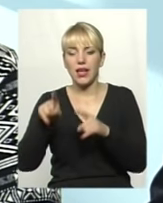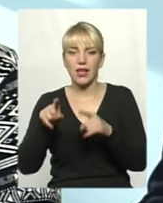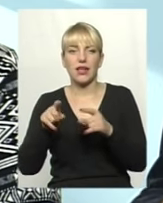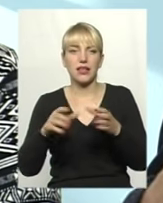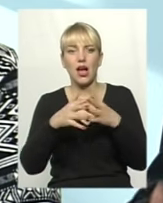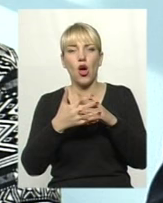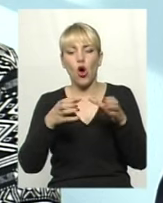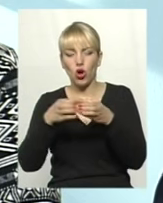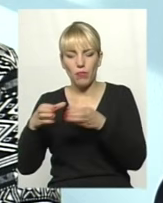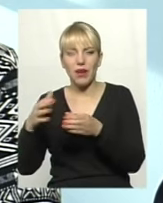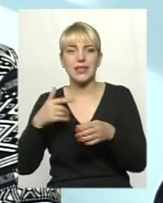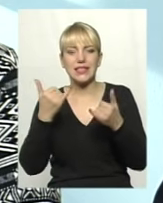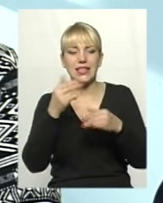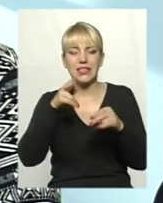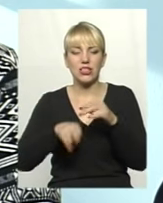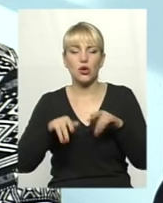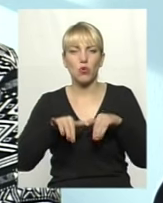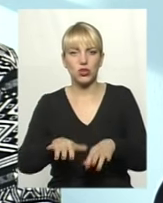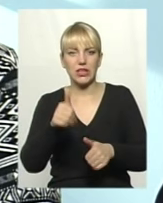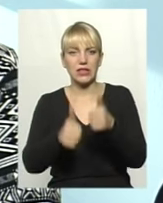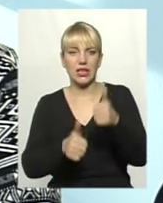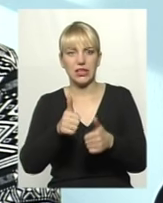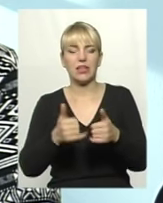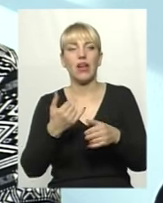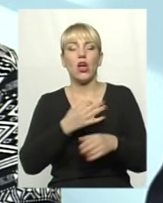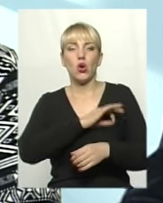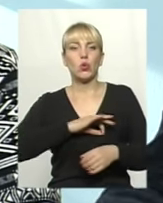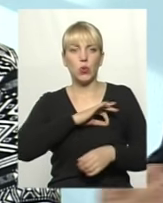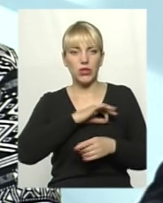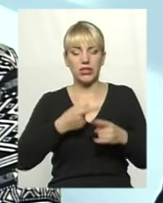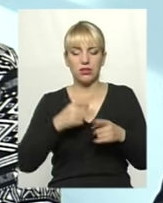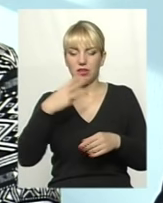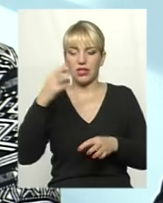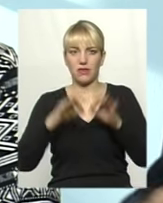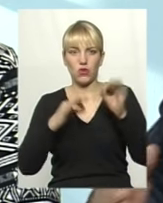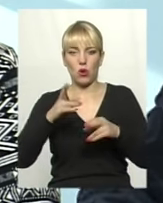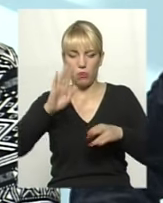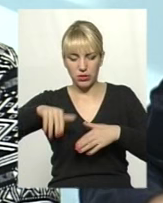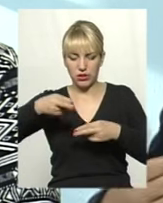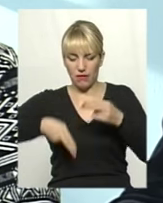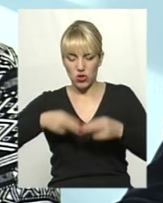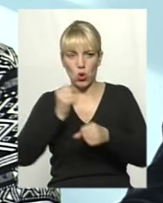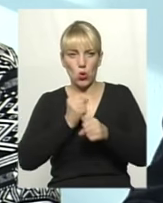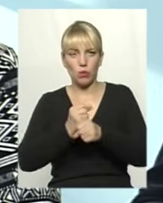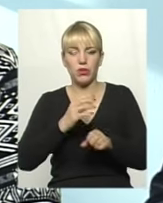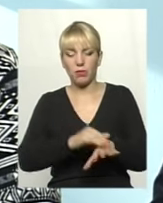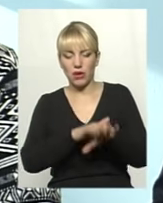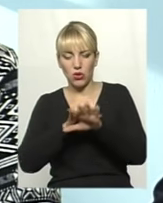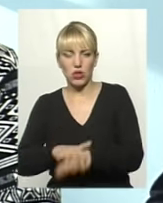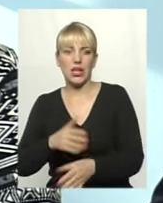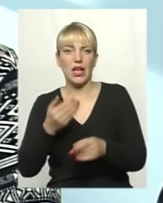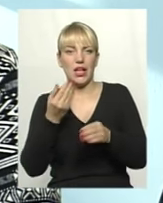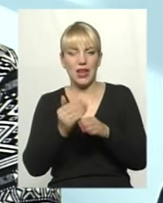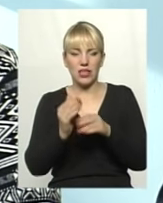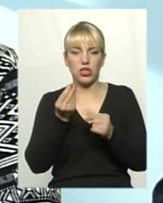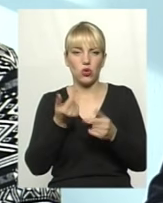тендерів. З юридичної точки зору можна наперед перерахувати тільки 30%, далі після завершення робіт перераховується решта. І якась